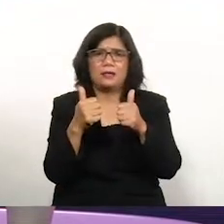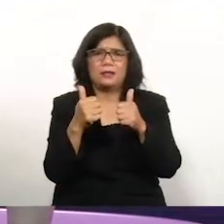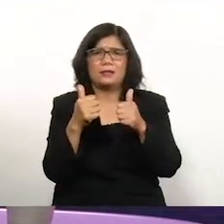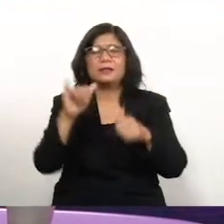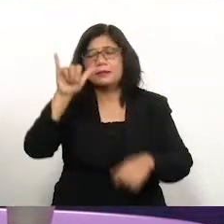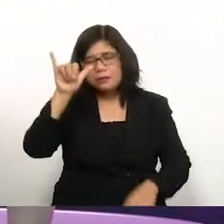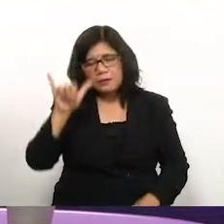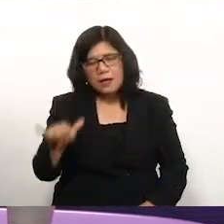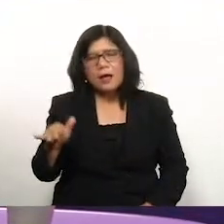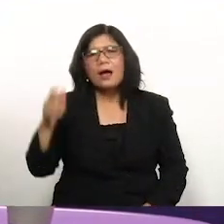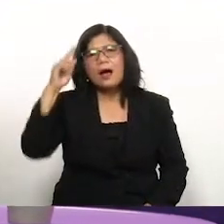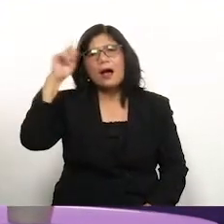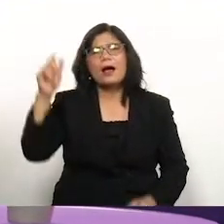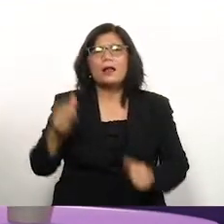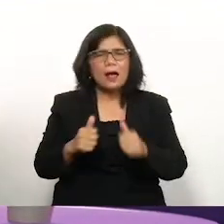ya